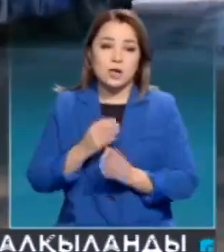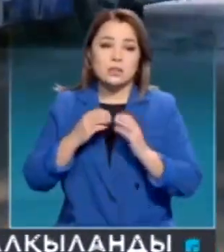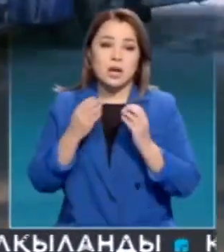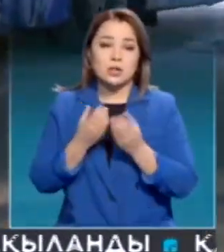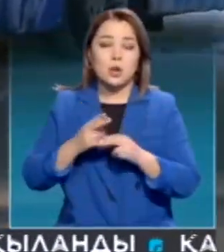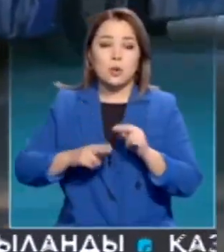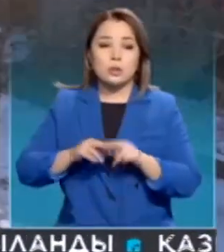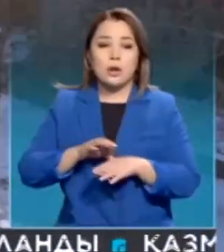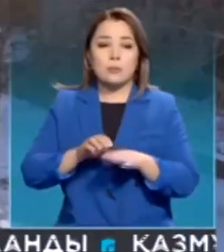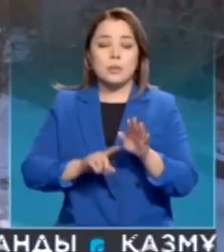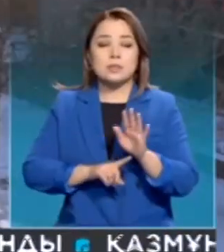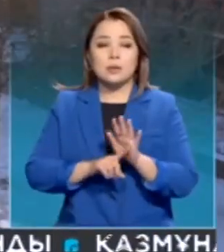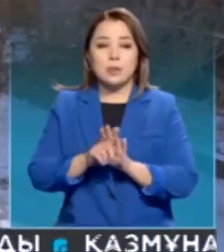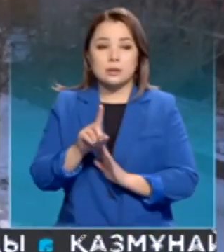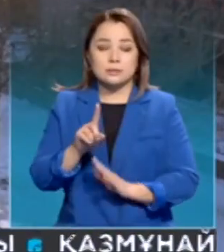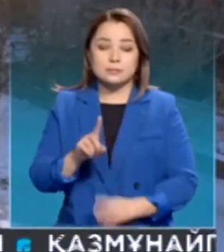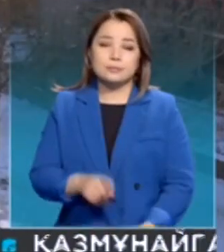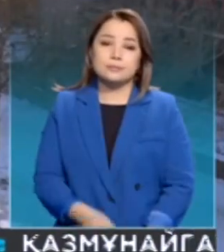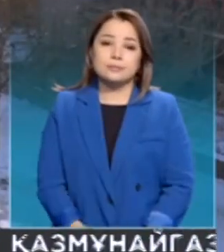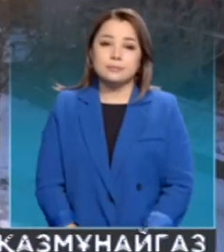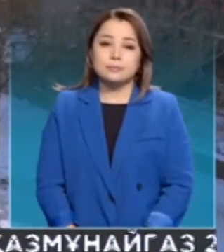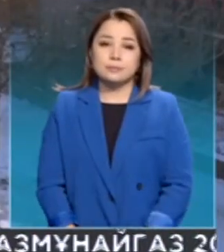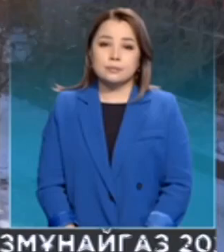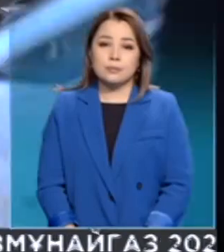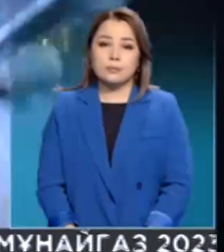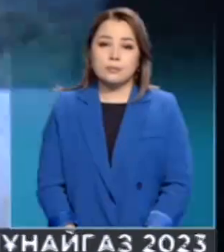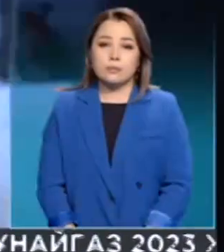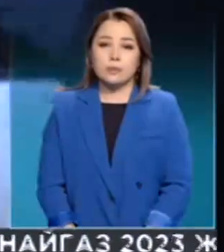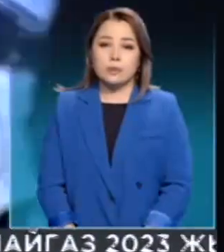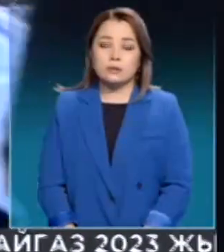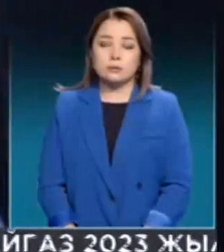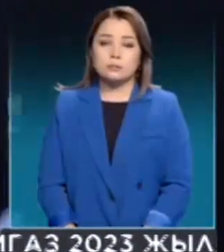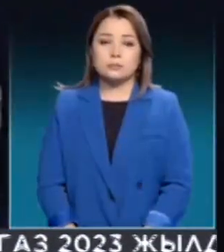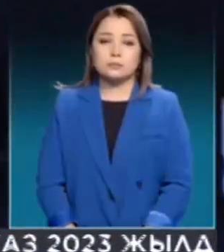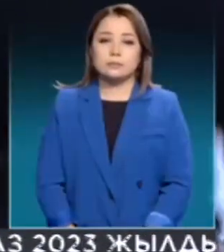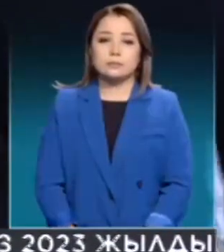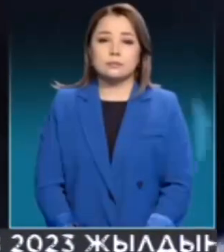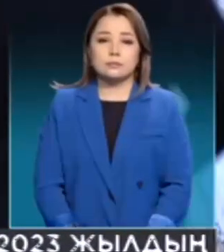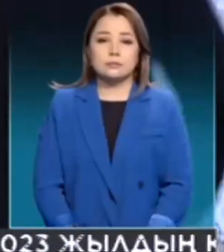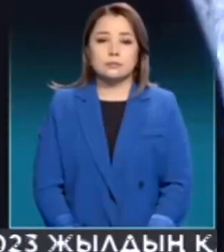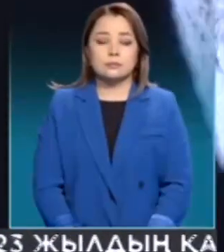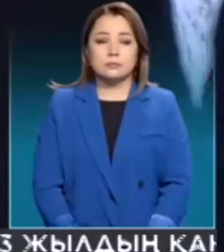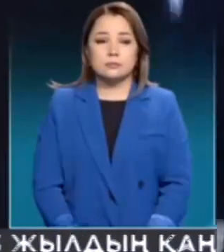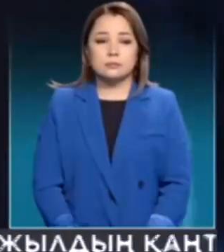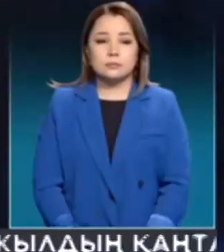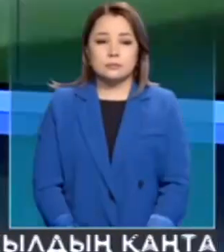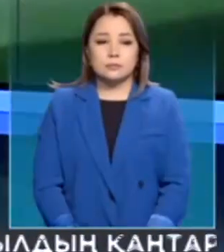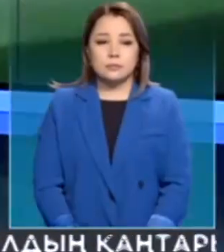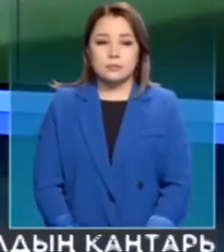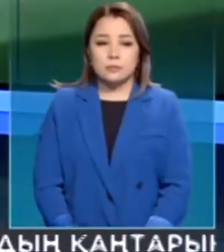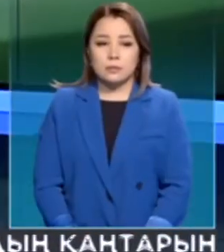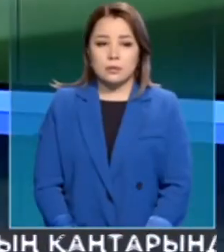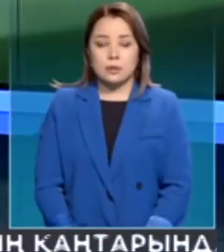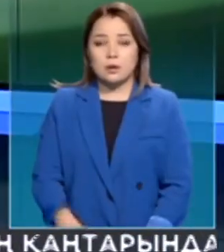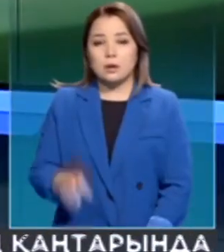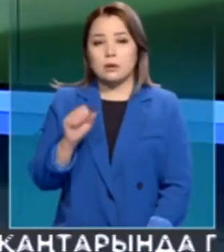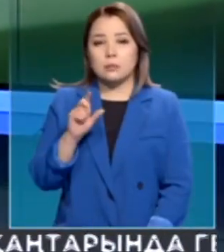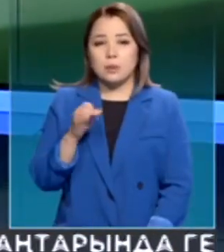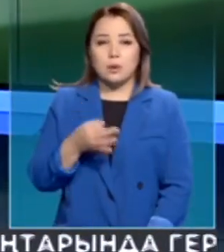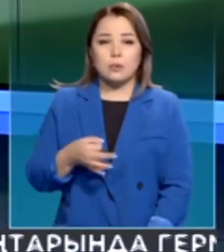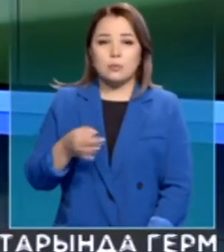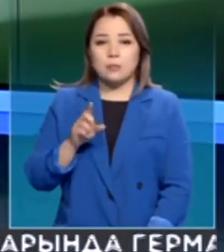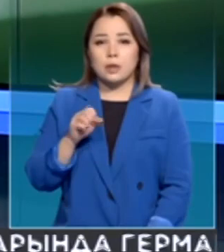стадионның құрылысы басталмақ. Қызылордадан Әділбек Сергілі, Нұрлыбек Нұрмахан, Қазақстан ұлттық телеарнасы. Абай